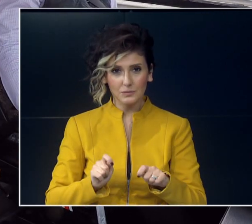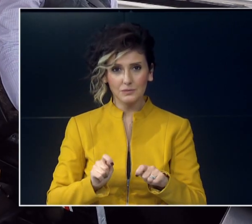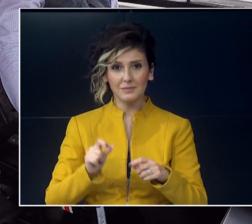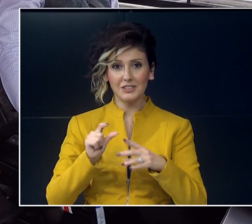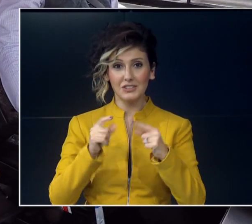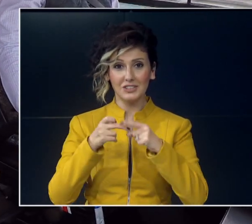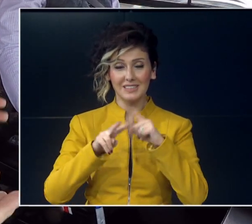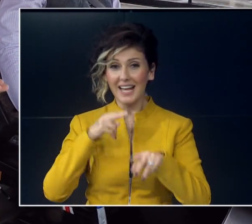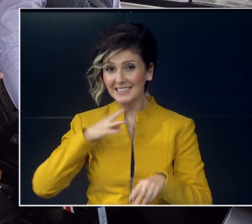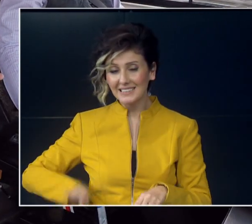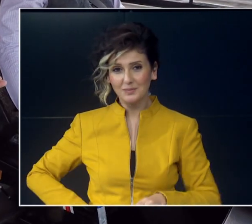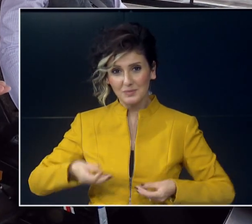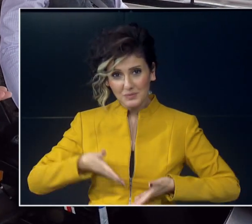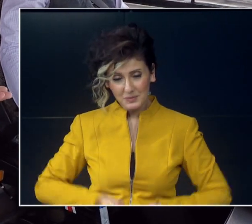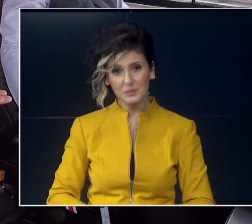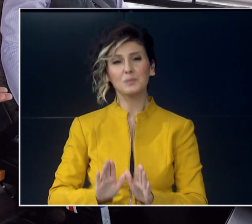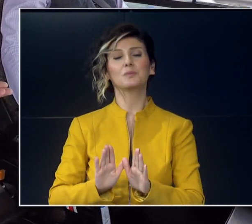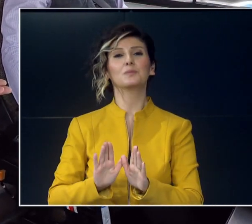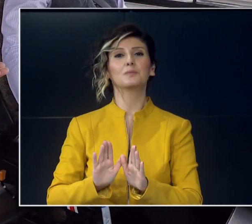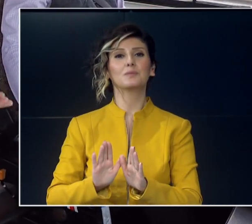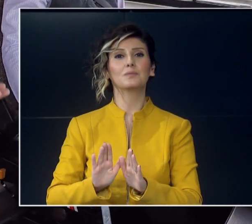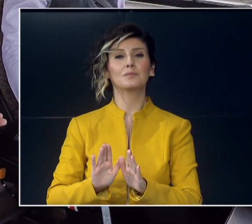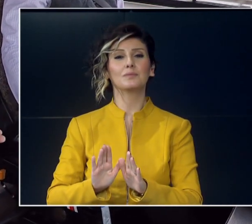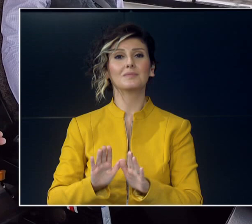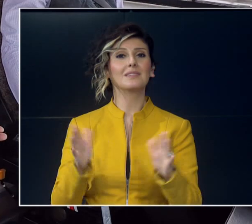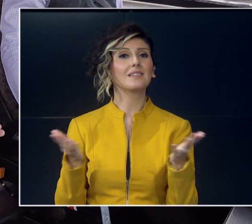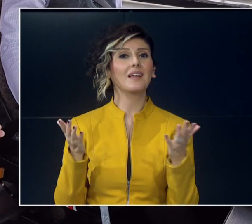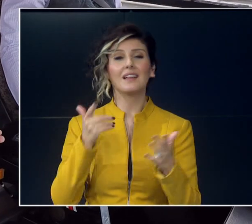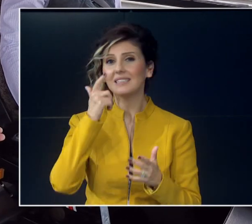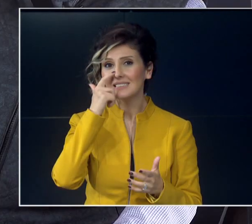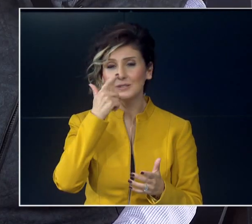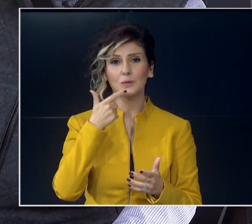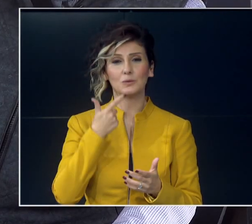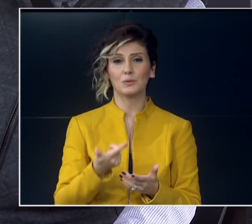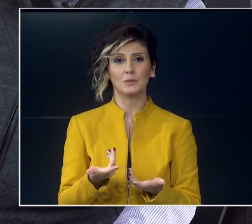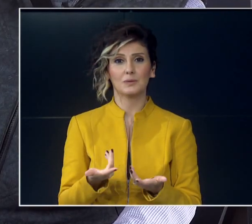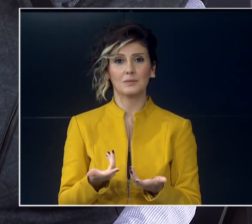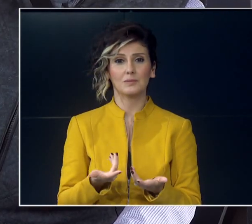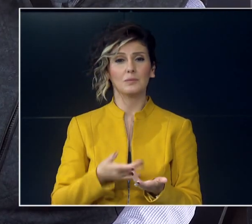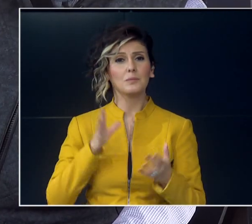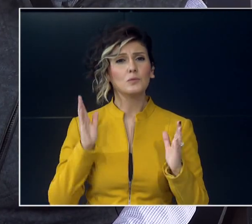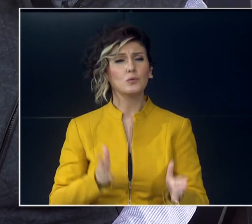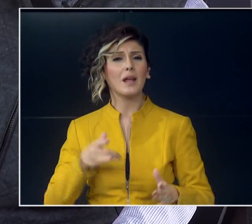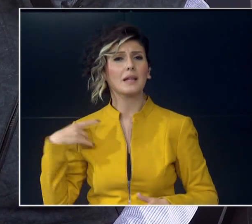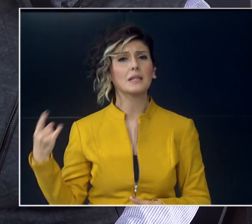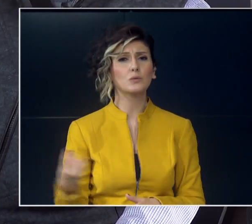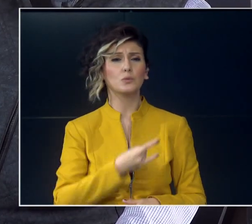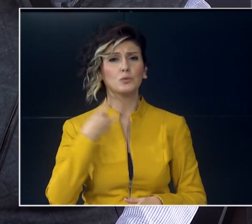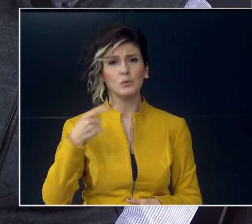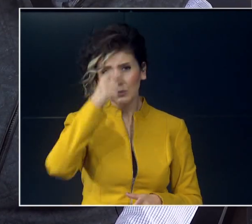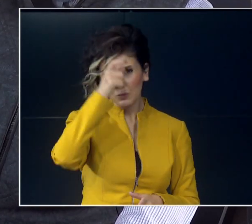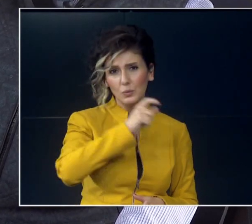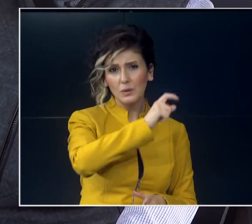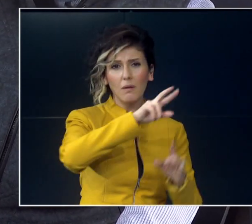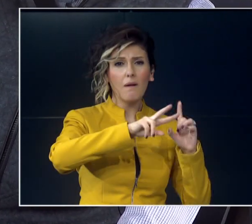kızım doğdu. Hı. Ya daha ne istiyorsun o zaman? sürekli geziyorum. Bütün Türkiye,